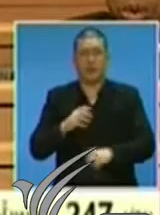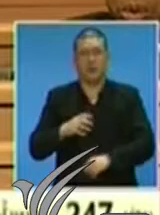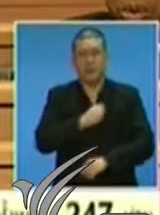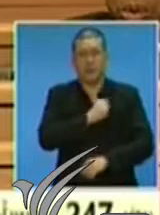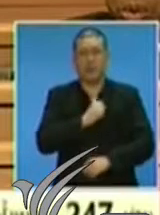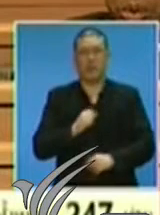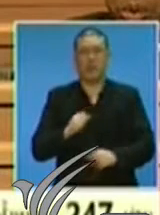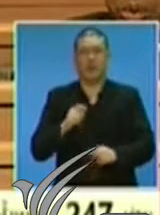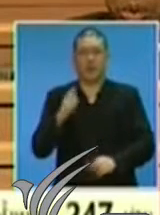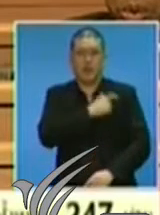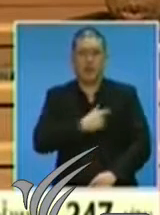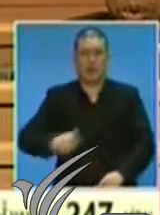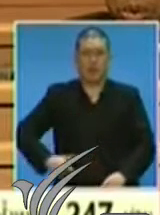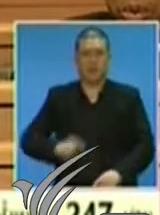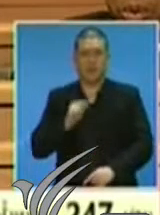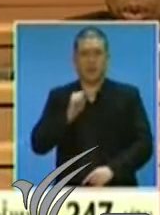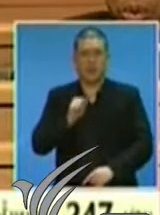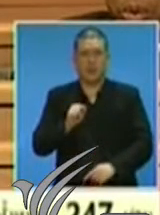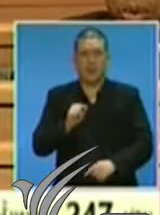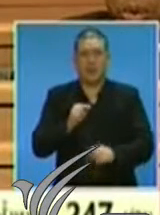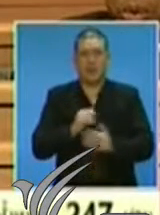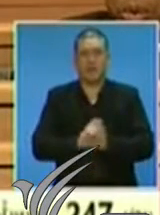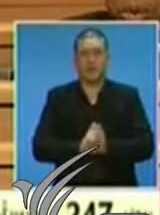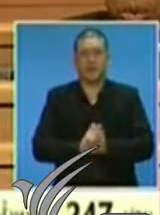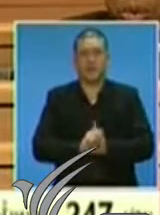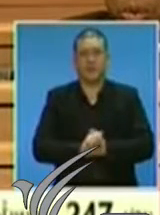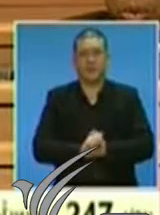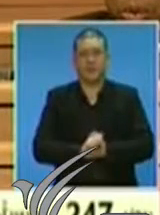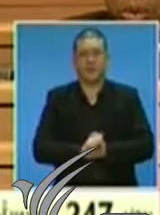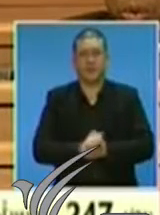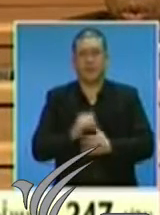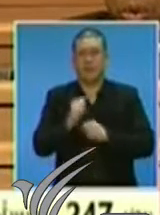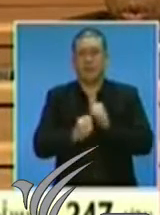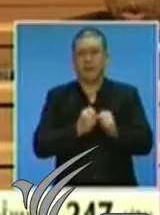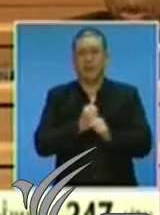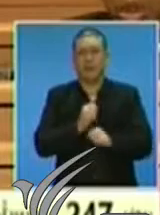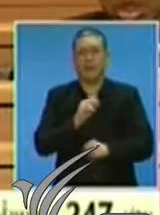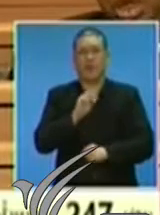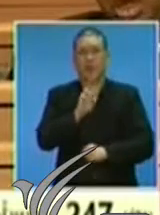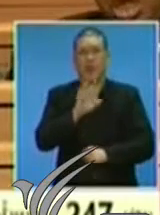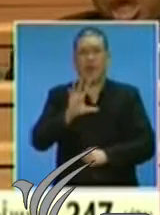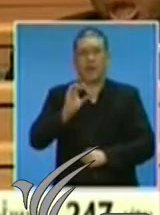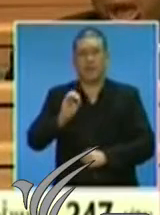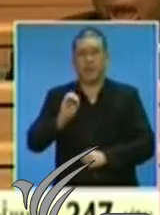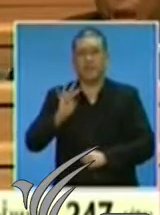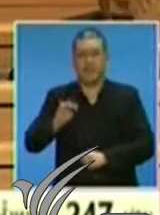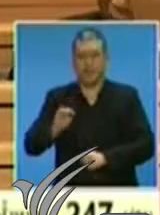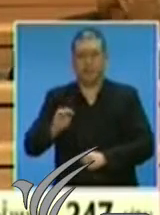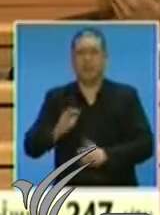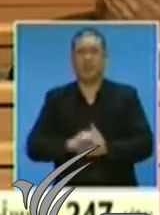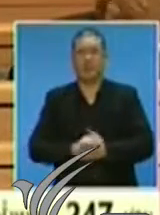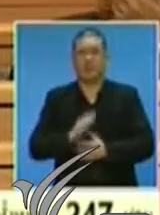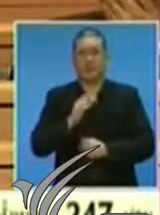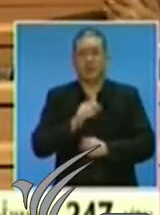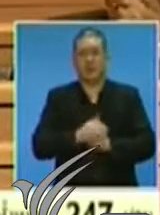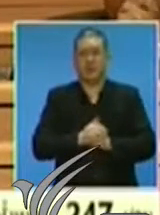11ของรัฐธรรมนูญ2540และ2550ตรงกันว่าพระมหากษัตริย์ทรงไว้ซึ่งพระราชอำ